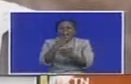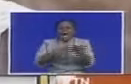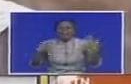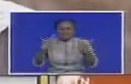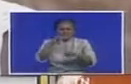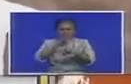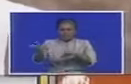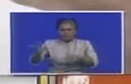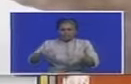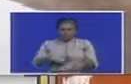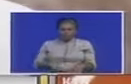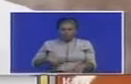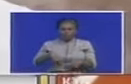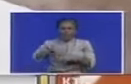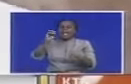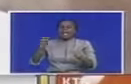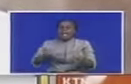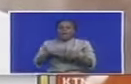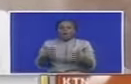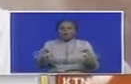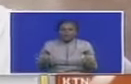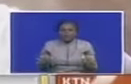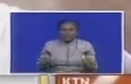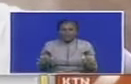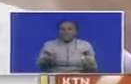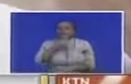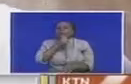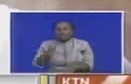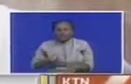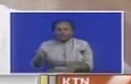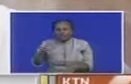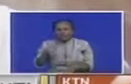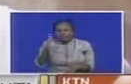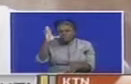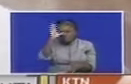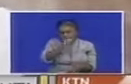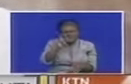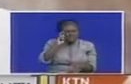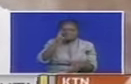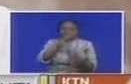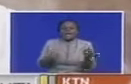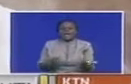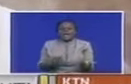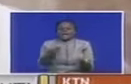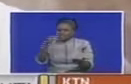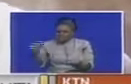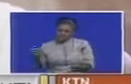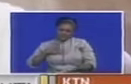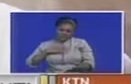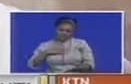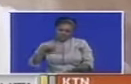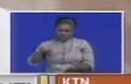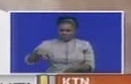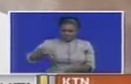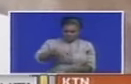Tumbo liko wazi, mapaji yako wazi. Sisi kama wazee tunakosa hata mahali ya kuangalia. Unaona watoto, ni watoto wetu